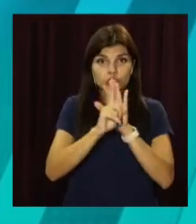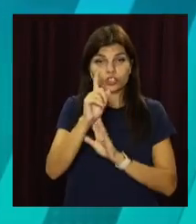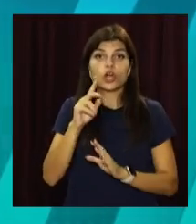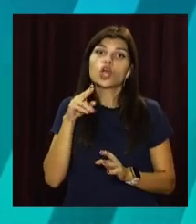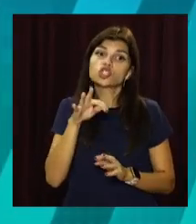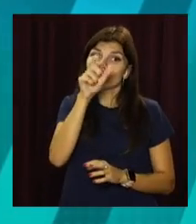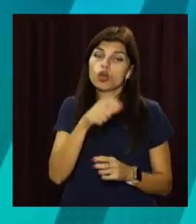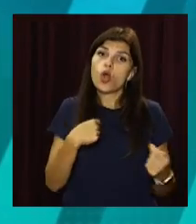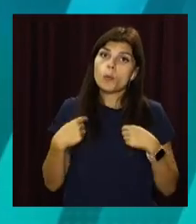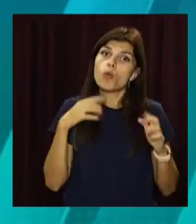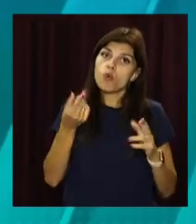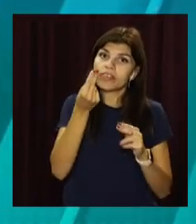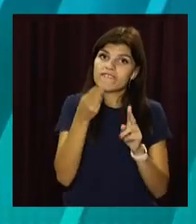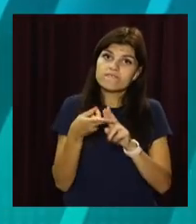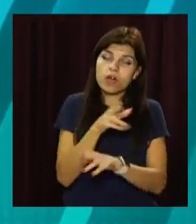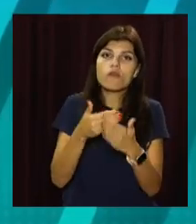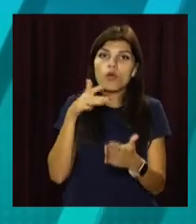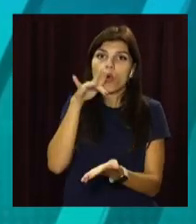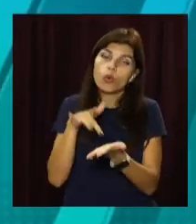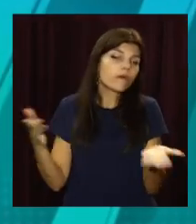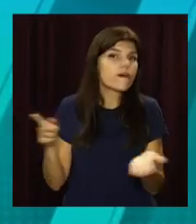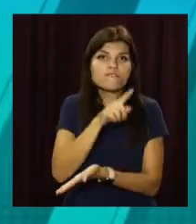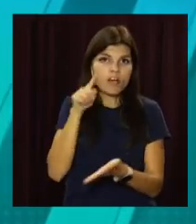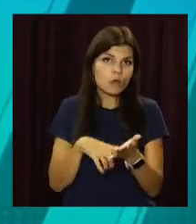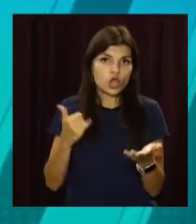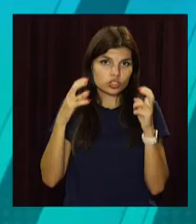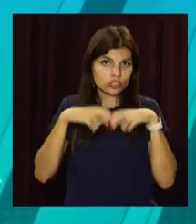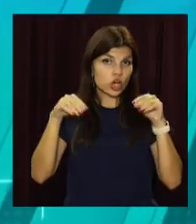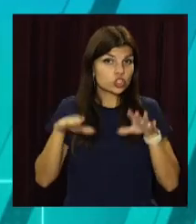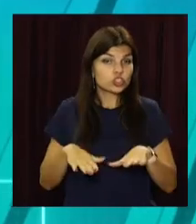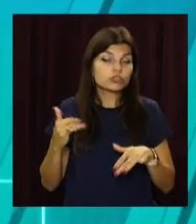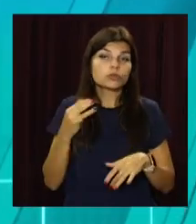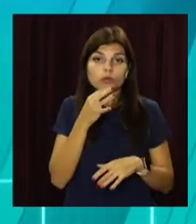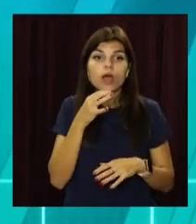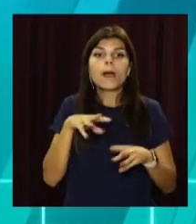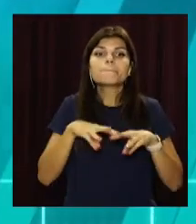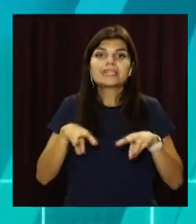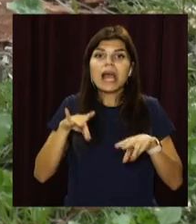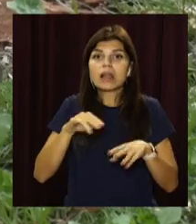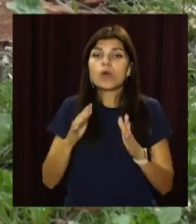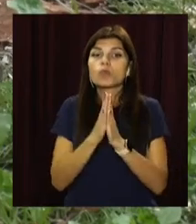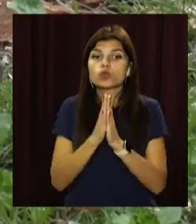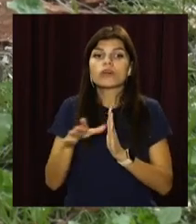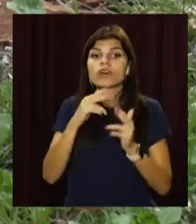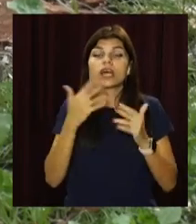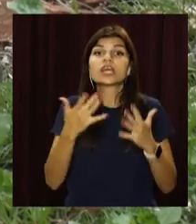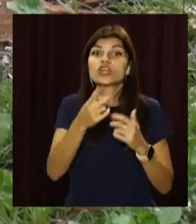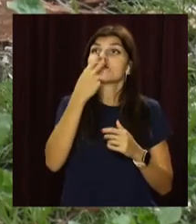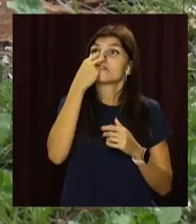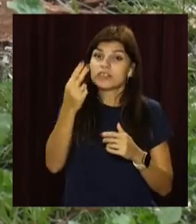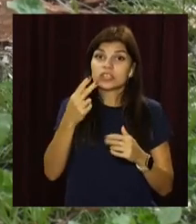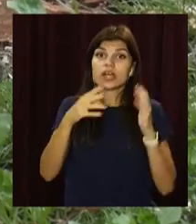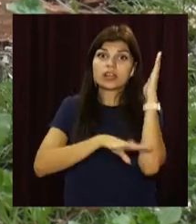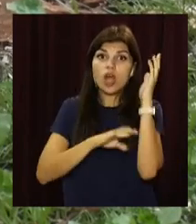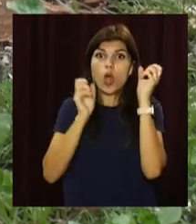отримає постраждалий компенсацію від міста, питання вирішується. Тим часом у міськраді просять Дніпро. Якщо бачать